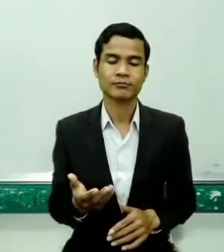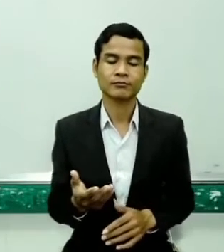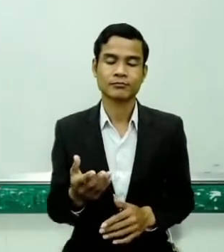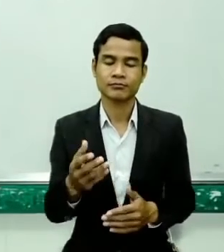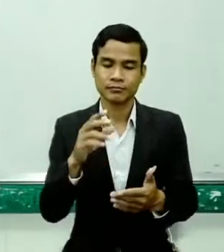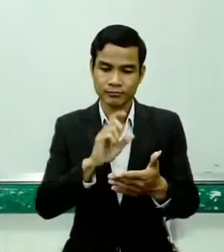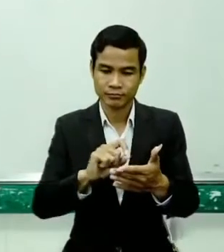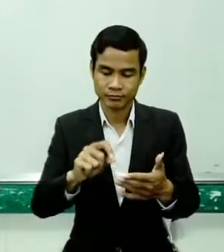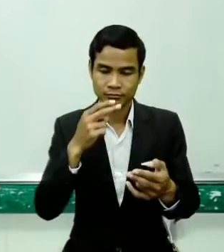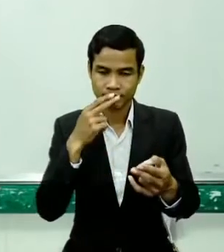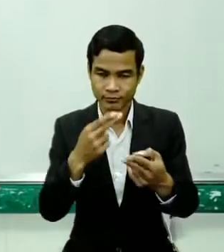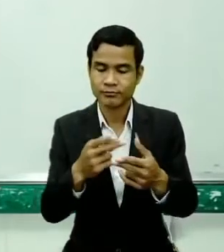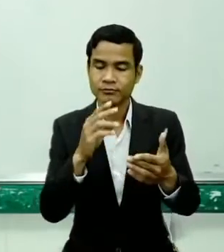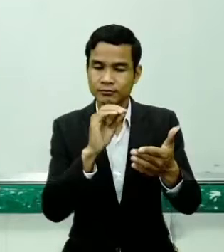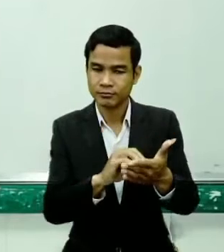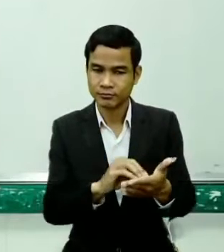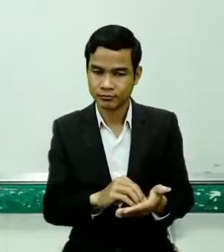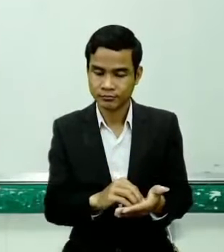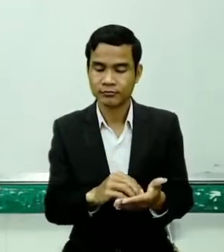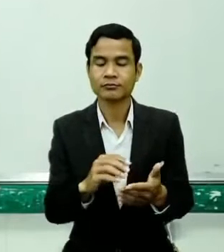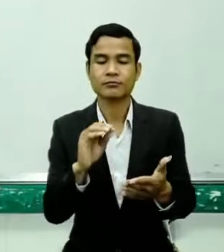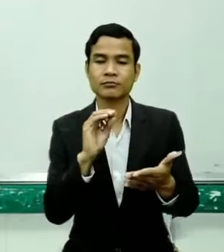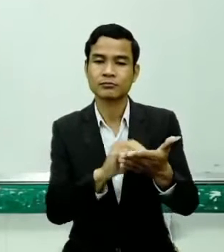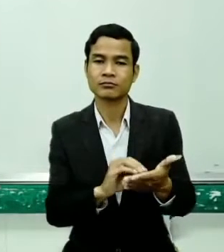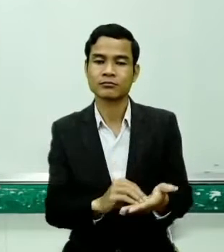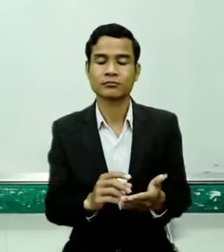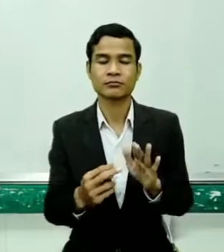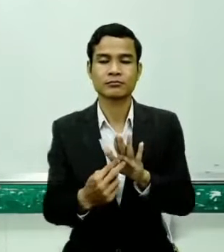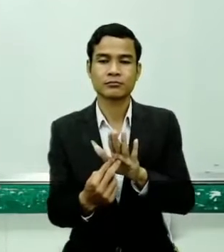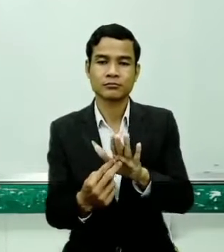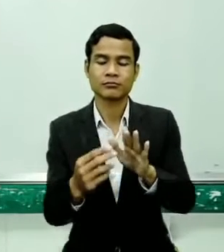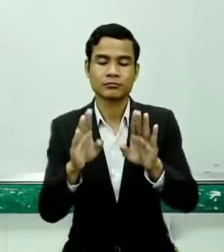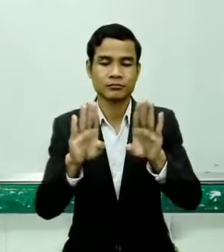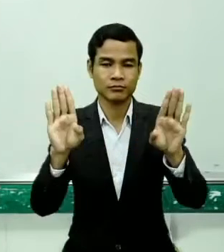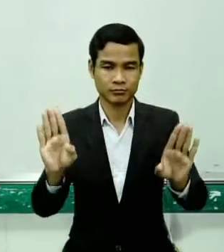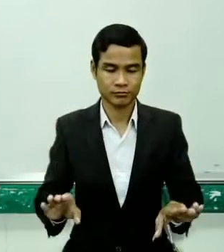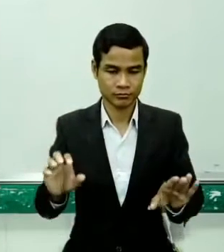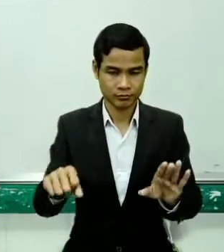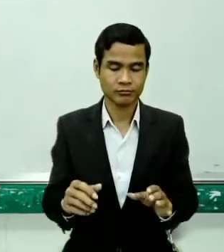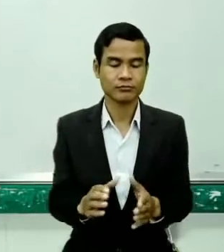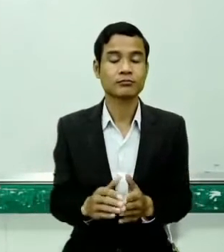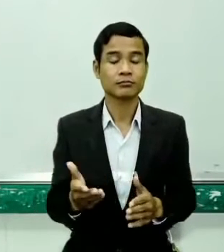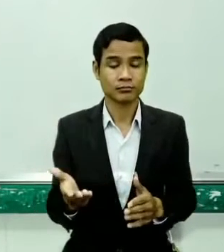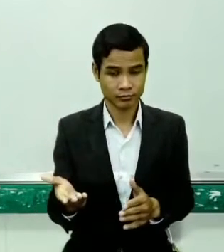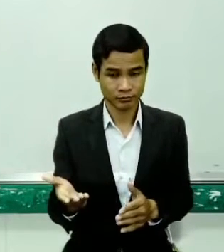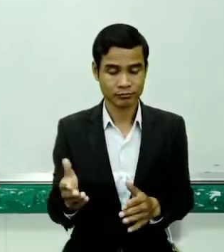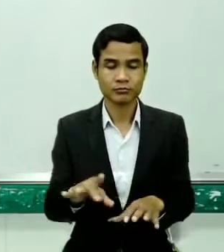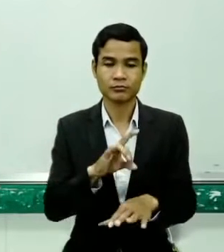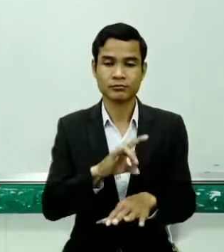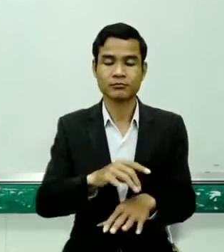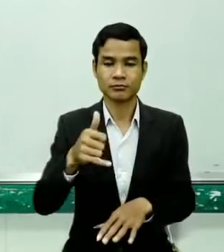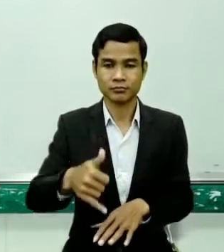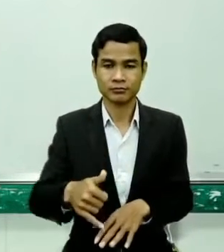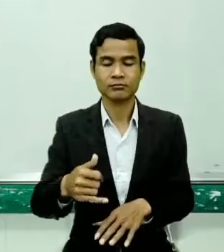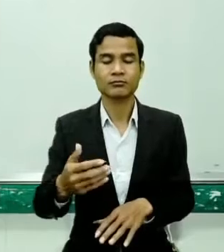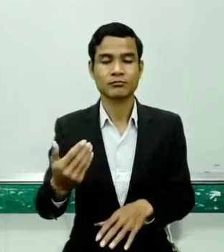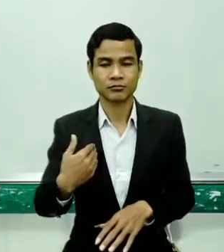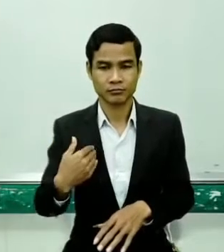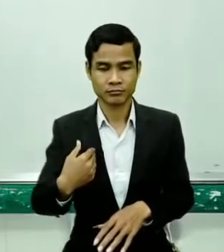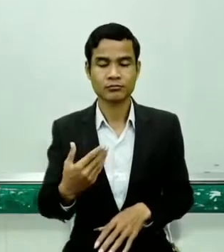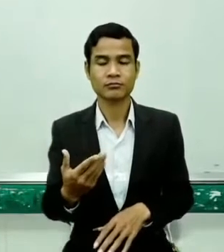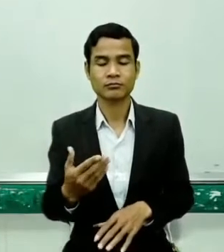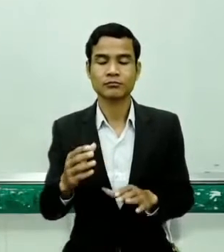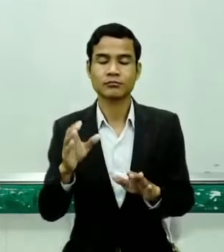sau xe nơi chậm lại bàn đôi đây nè khu bàn bằng hai này lừa đặt hiện chẳng chà chẳng được tên đấy nè có miên